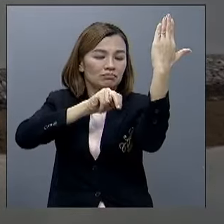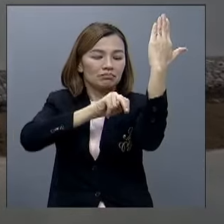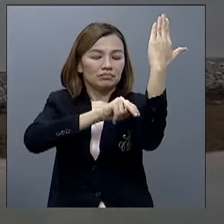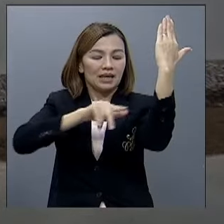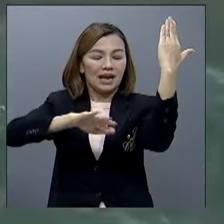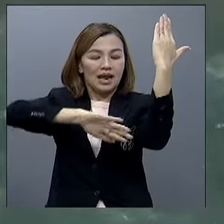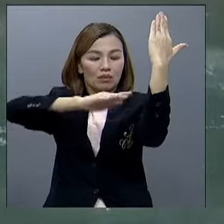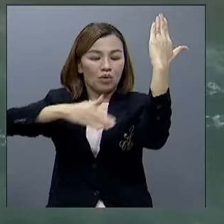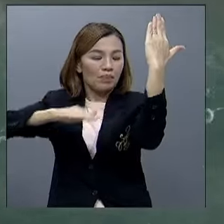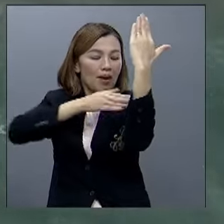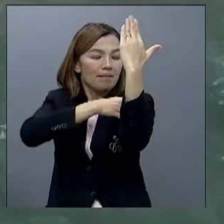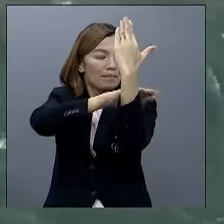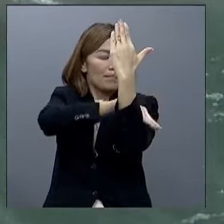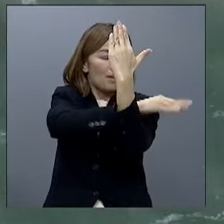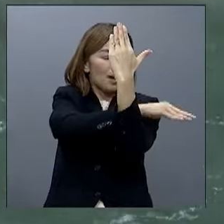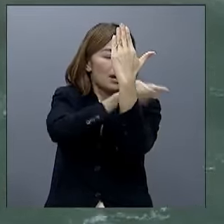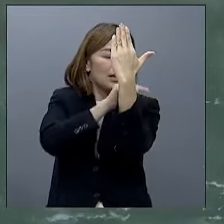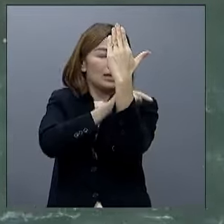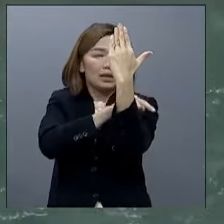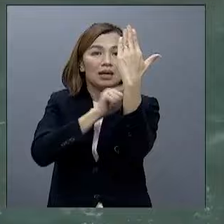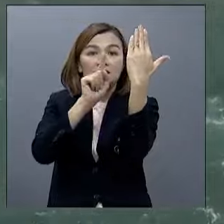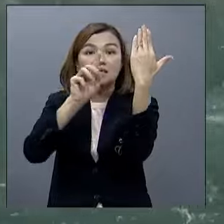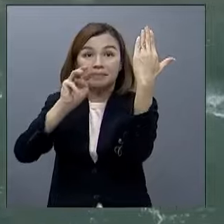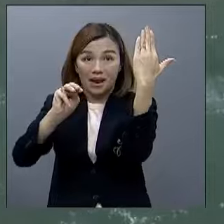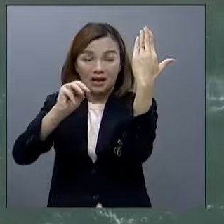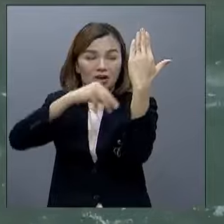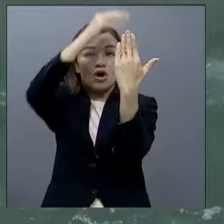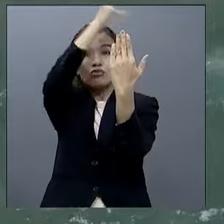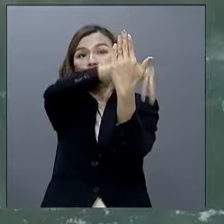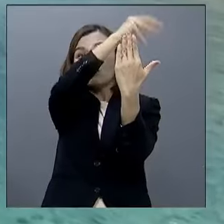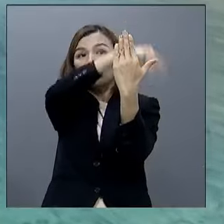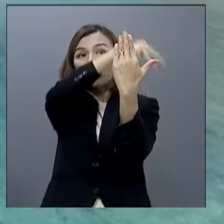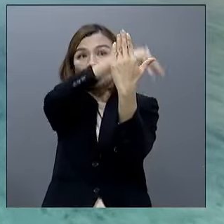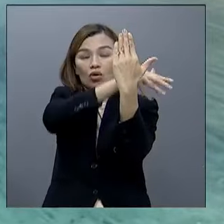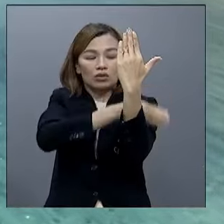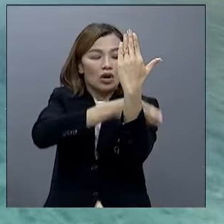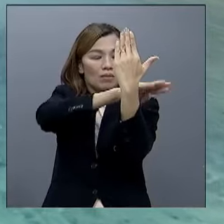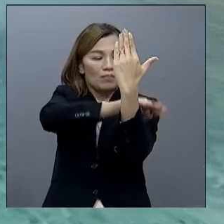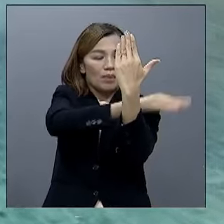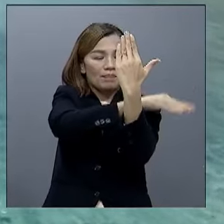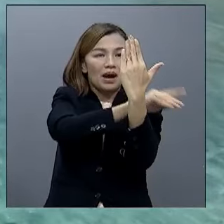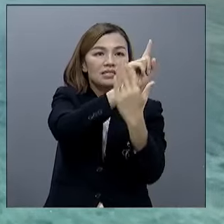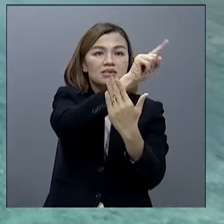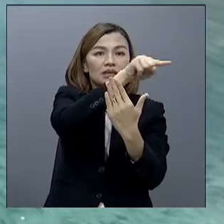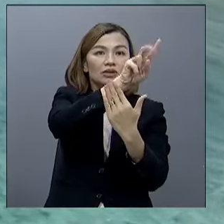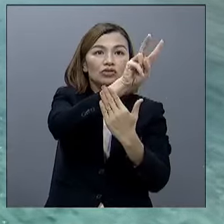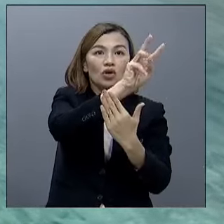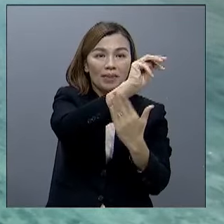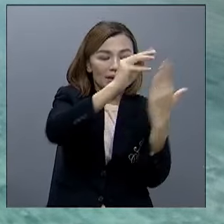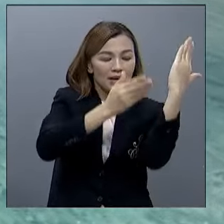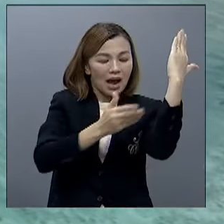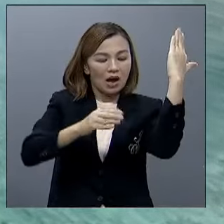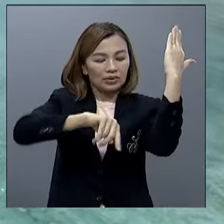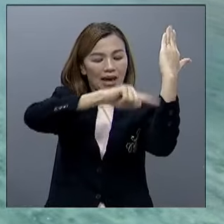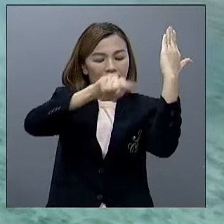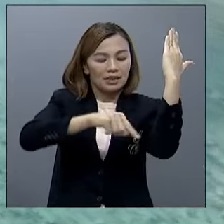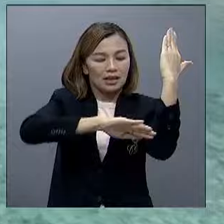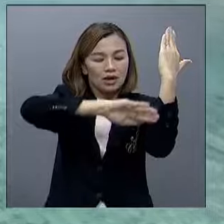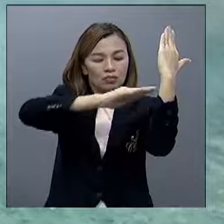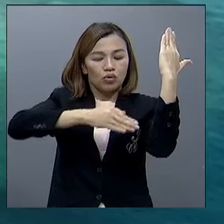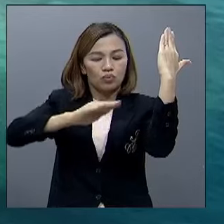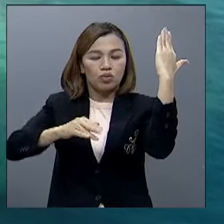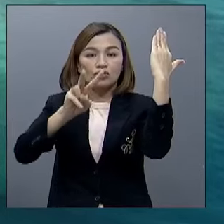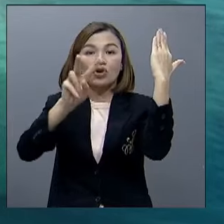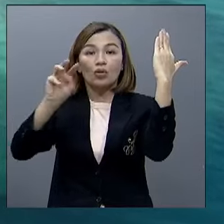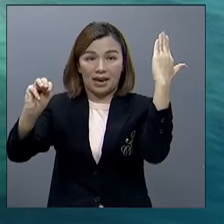คลื่นสูงอยู่ที่ประมาณ1เมตรบริเวณที่มีฝนจะมีคลื่นสูง 1-2 เมตรส่วนทะเลอ่าวไทยค่ะจะมีคลื่นสูงประมาณ2เมตร